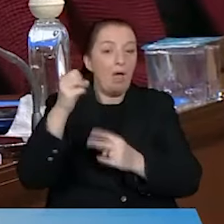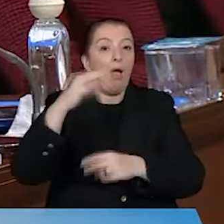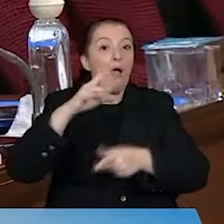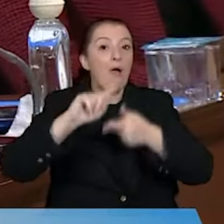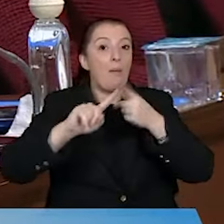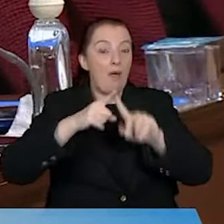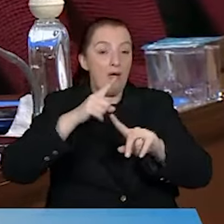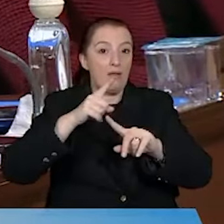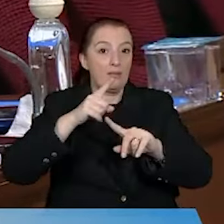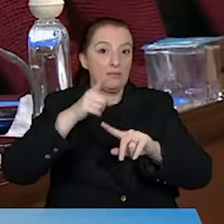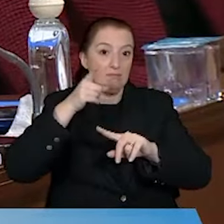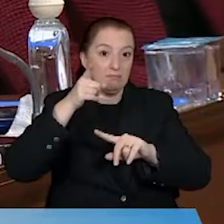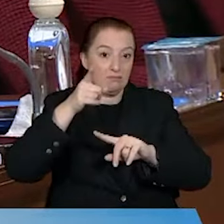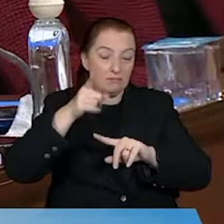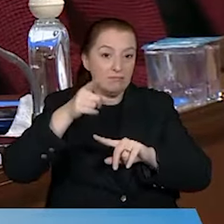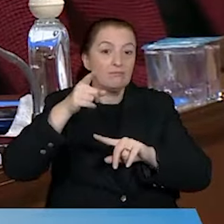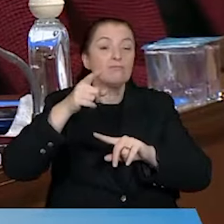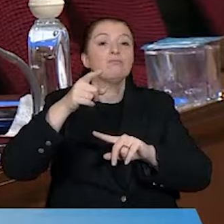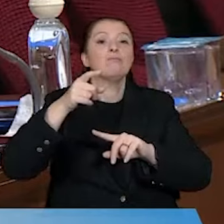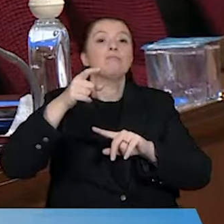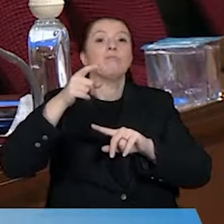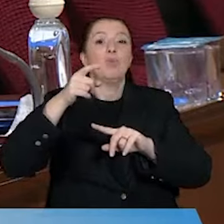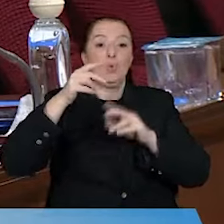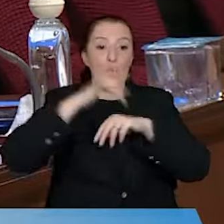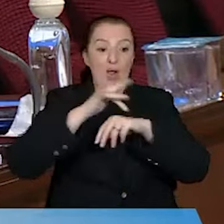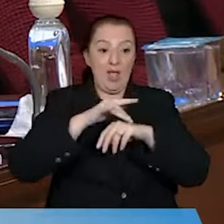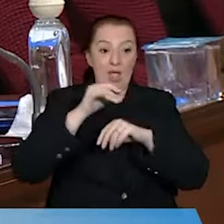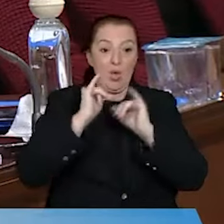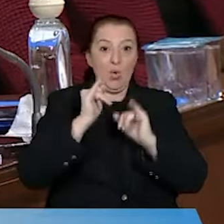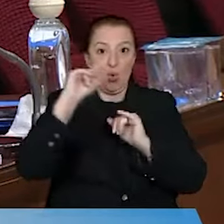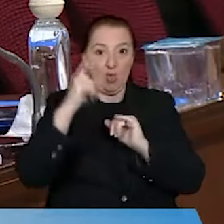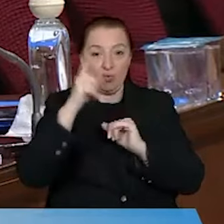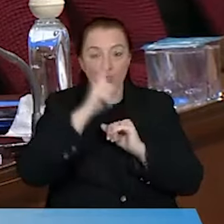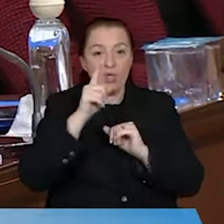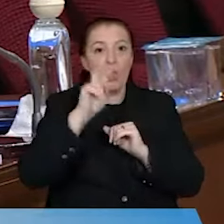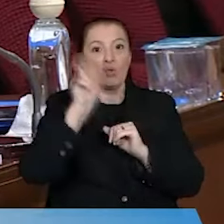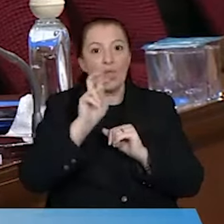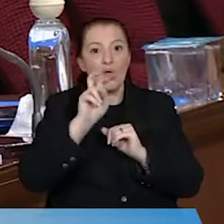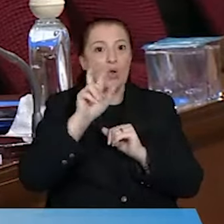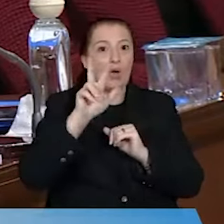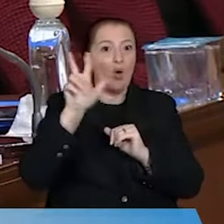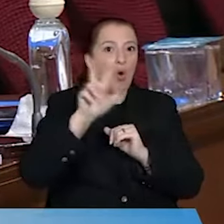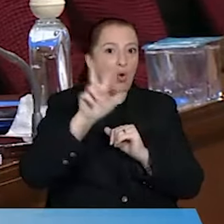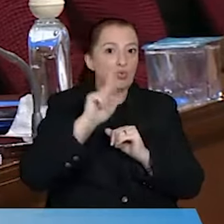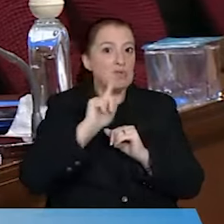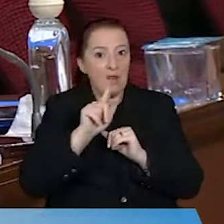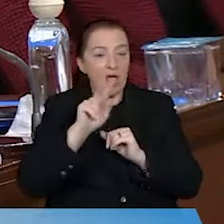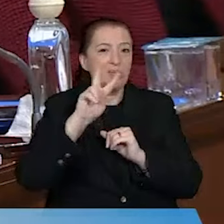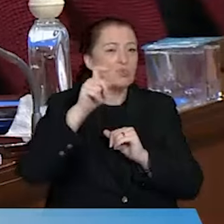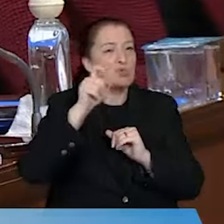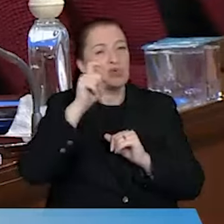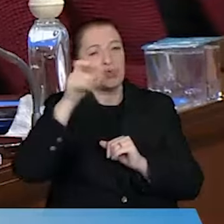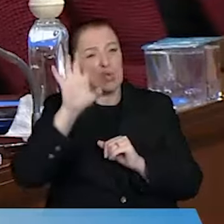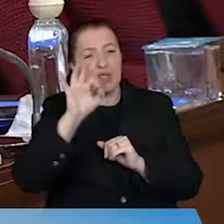Parti iktidarının ülkeyi kötü yönetmesinden dolayı, mesela dolar belki 30 lira olmuştur. En son 29.90'dı. Bakamadım.